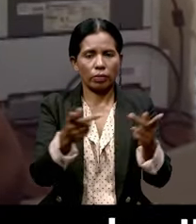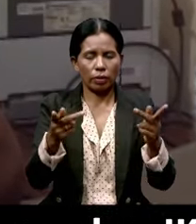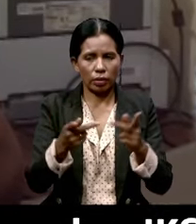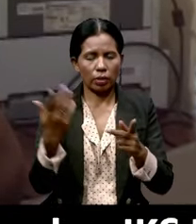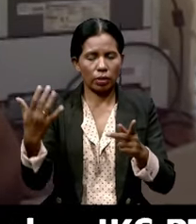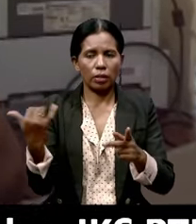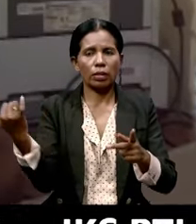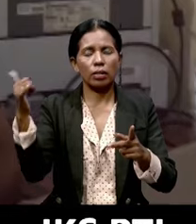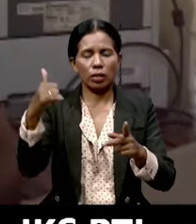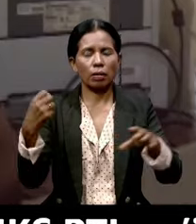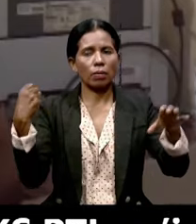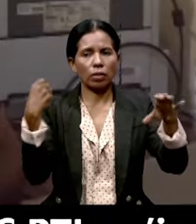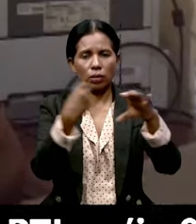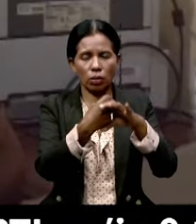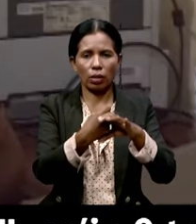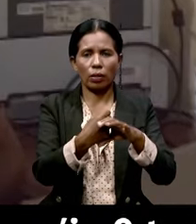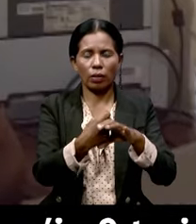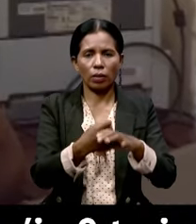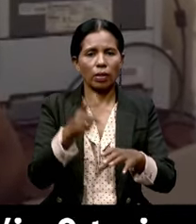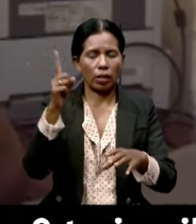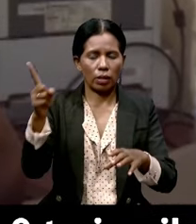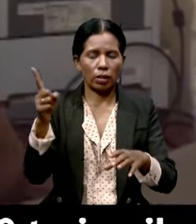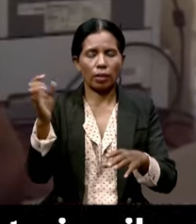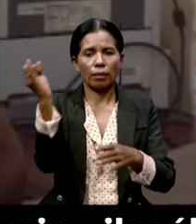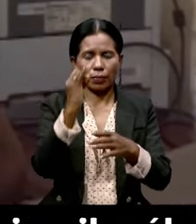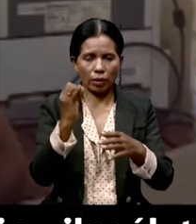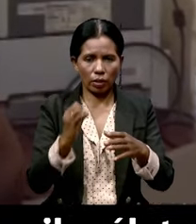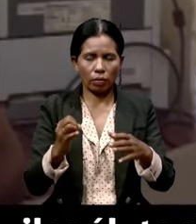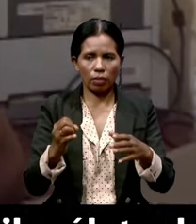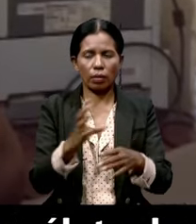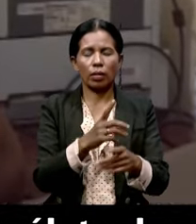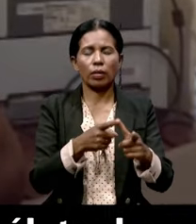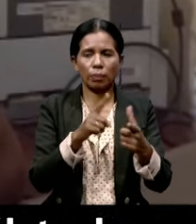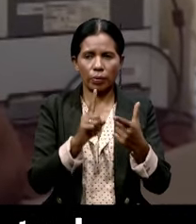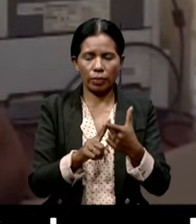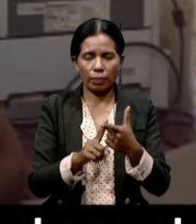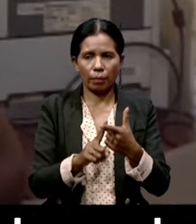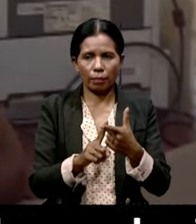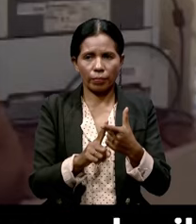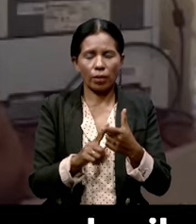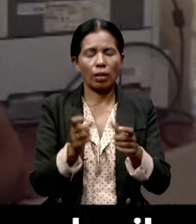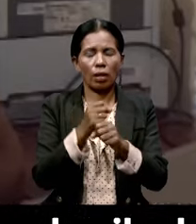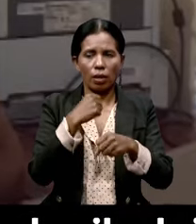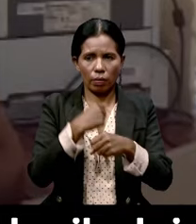sira basoke ya estatua ide ya nagarjo ni oi depois resulta